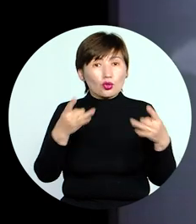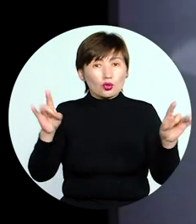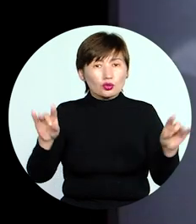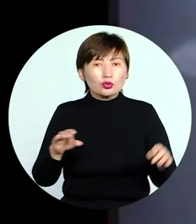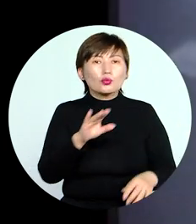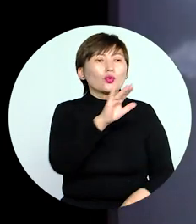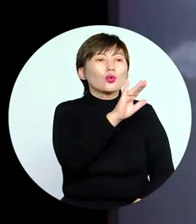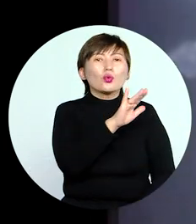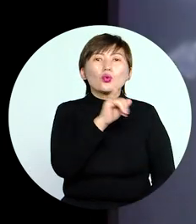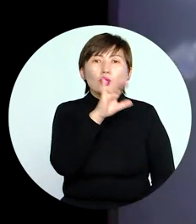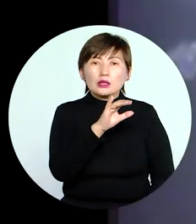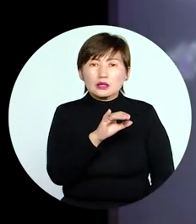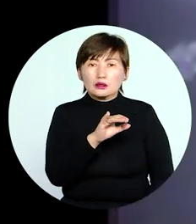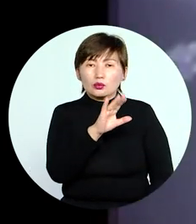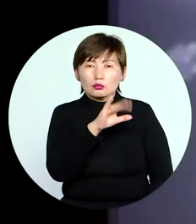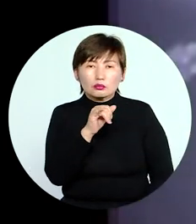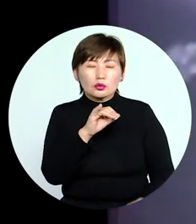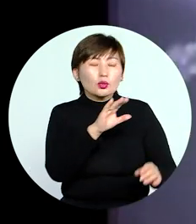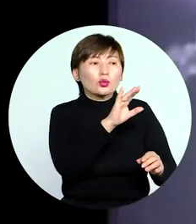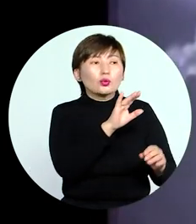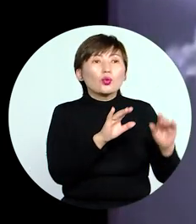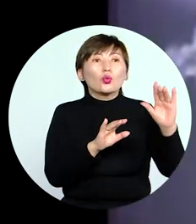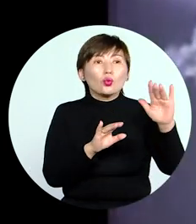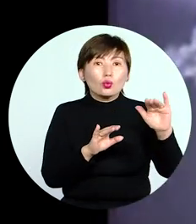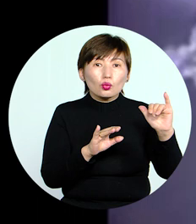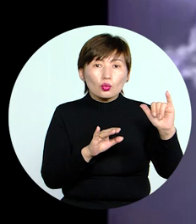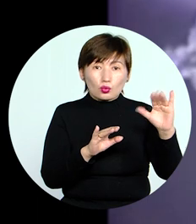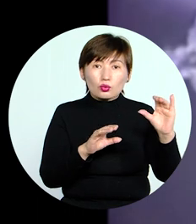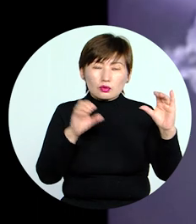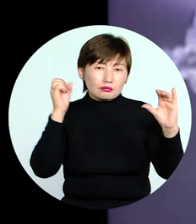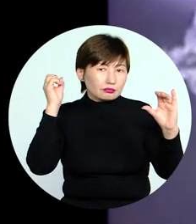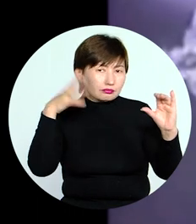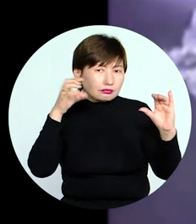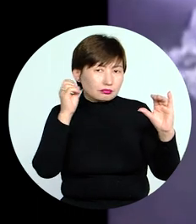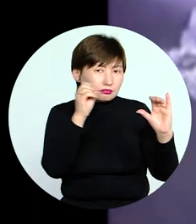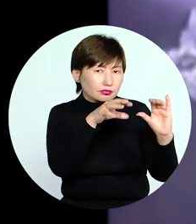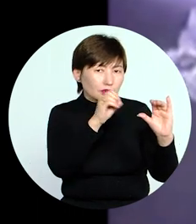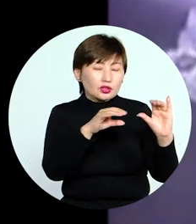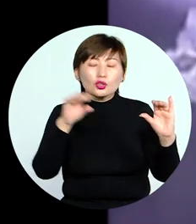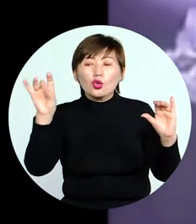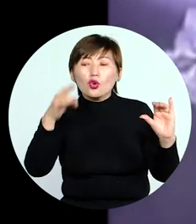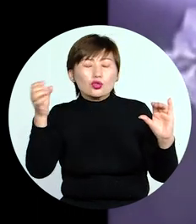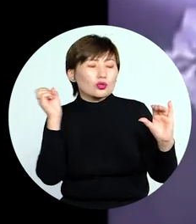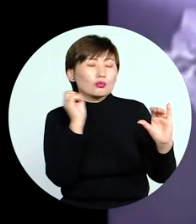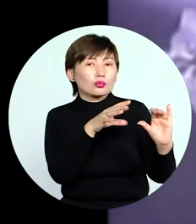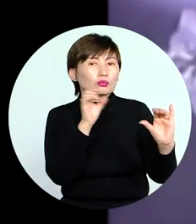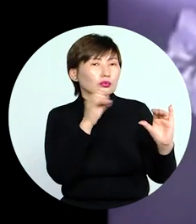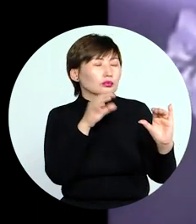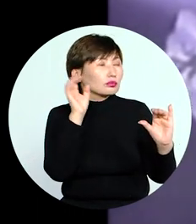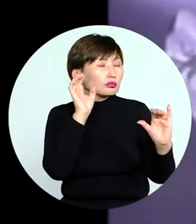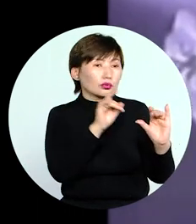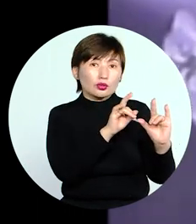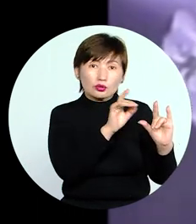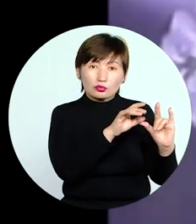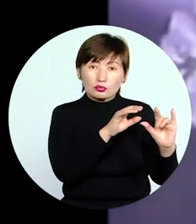усыг талсчлуулах байдалд одоо хөлдөөгөө талсч явах байдал одоо хэрхэн яаж нөлөөсөн бэ? Энд чинь бол бид нар Чековскийн хунт нор бүж хүмжижгийн